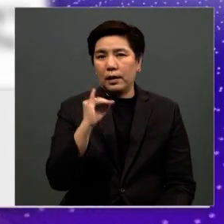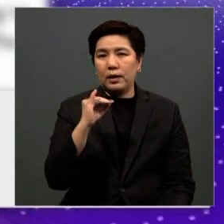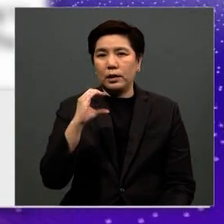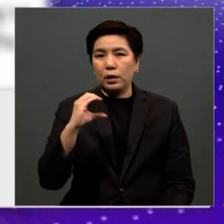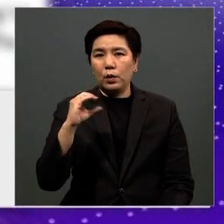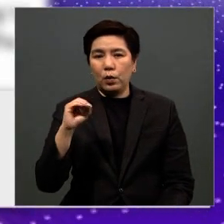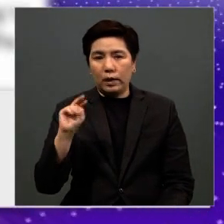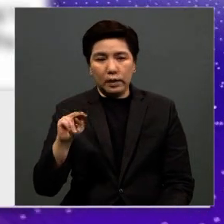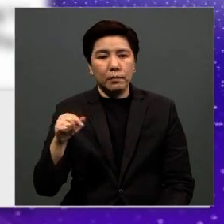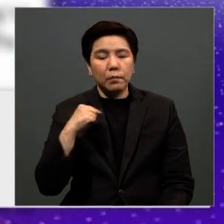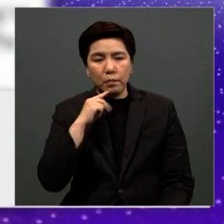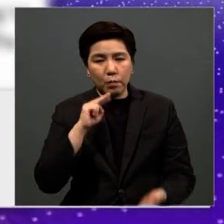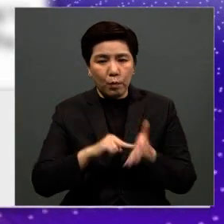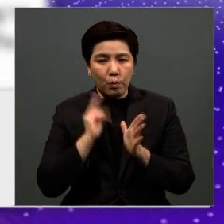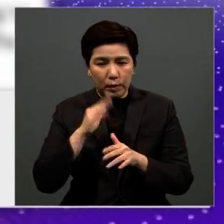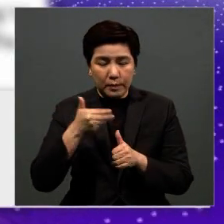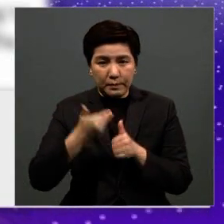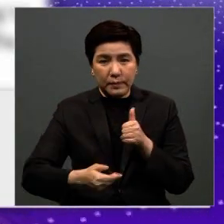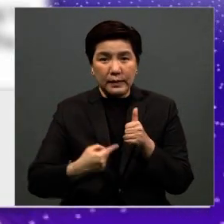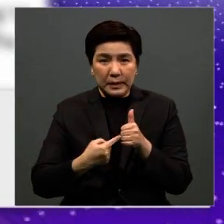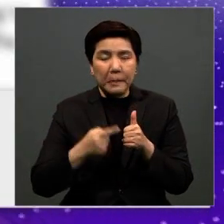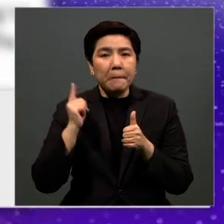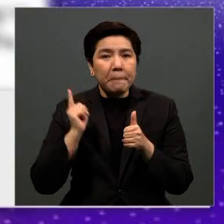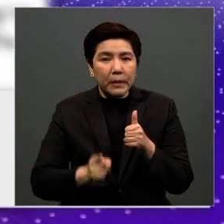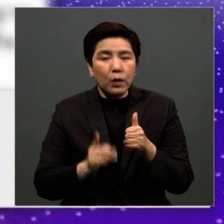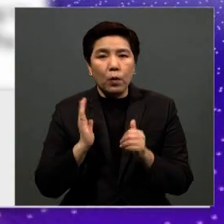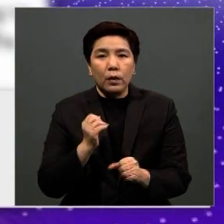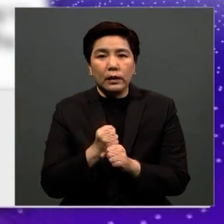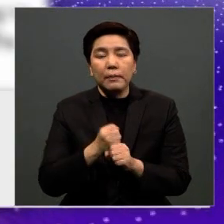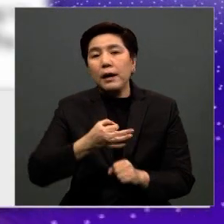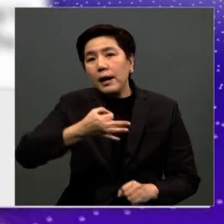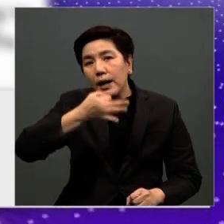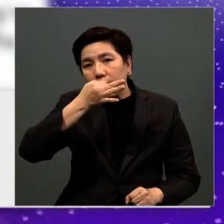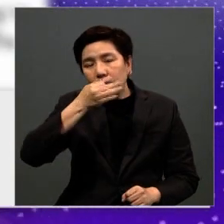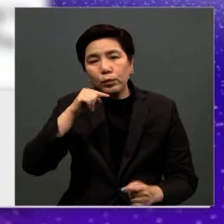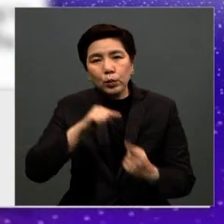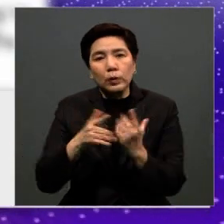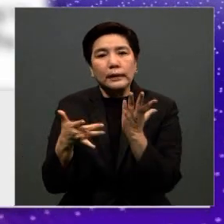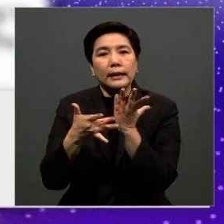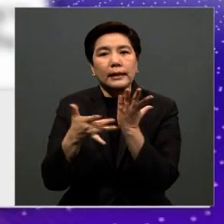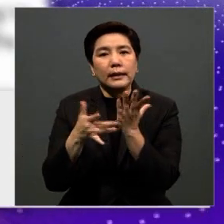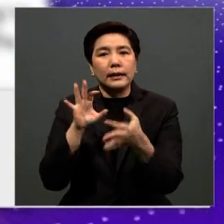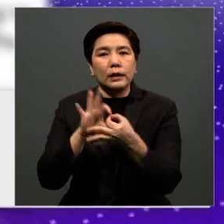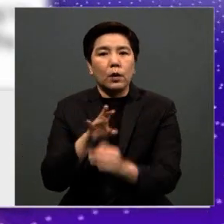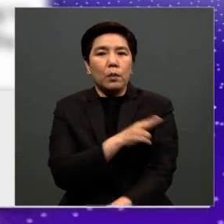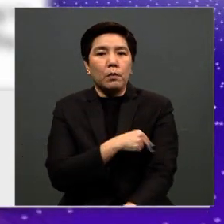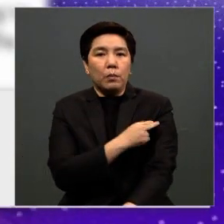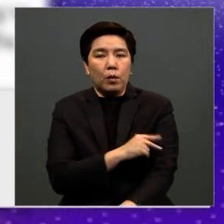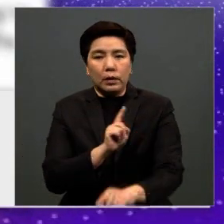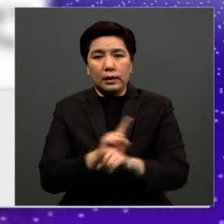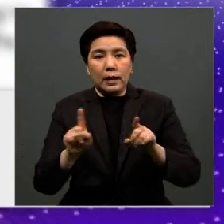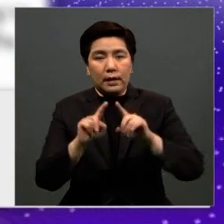จำกัดนั้นพบว่านายฐานอานนท์เป็นผู้ประกอบวิชาชีพเทคนิคการแพทย์แต่ใบประกอบ